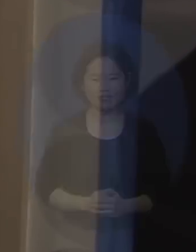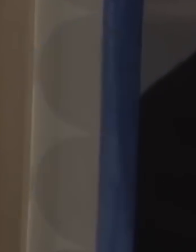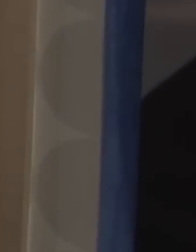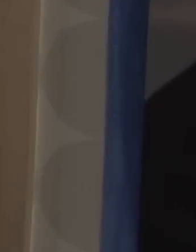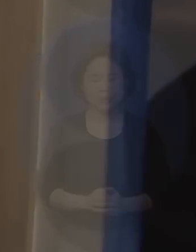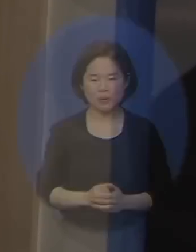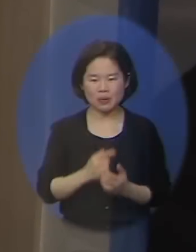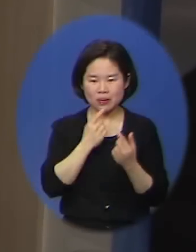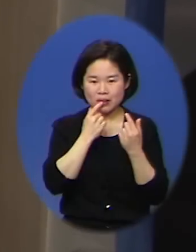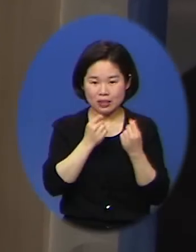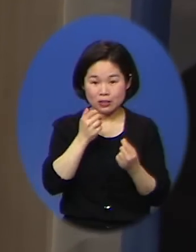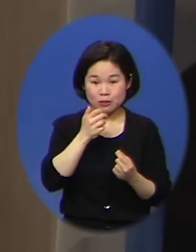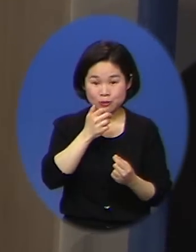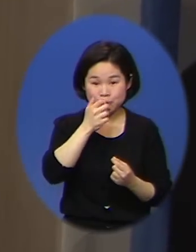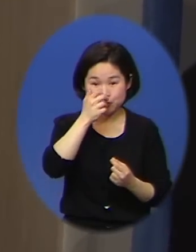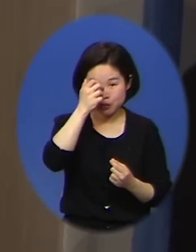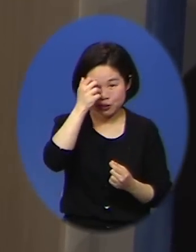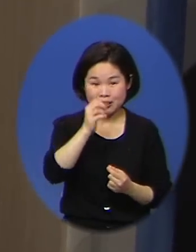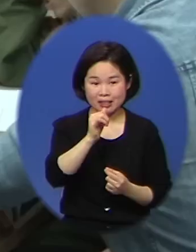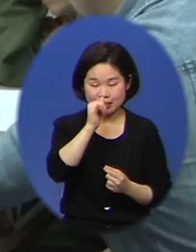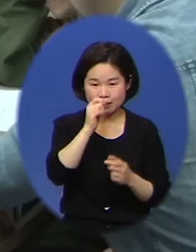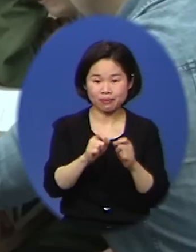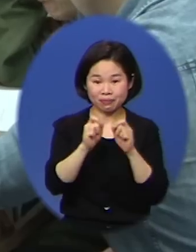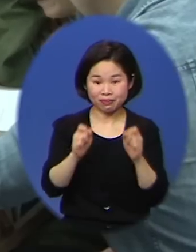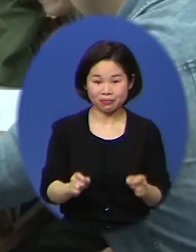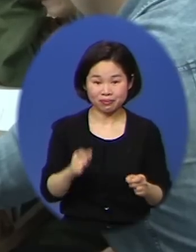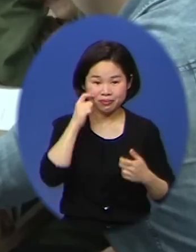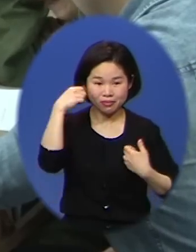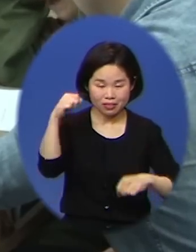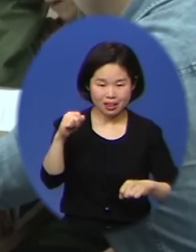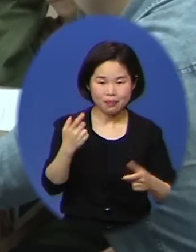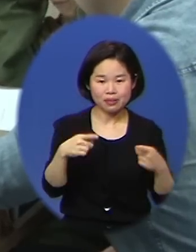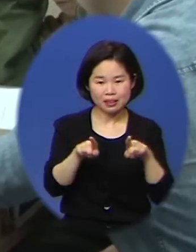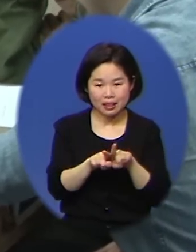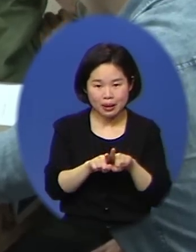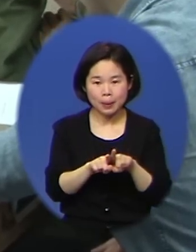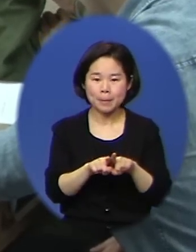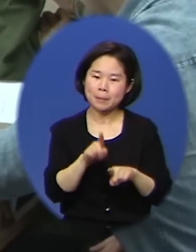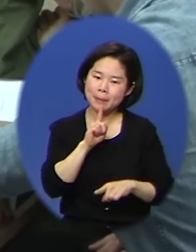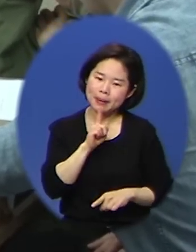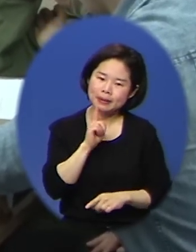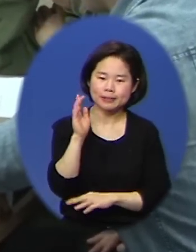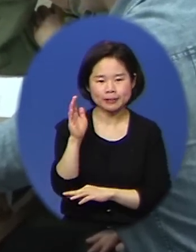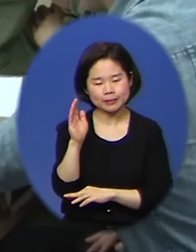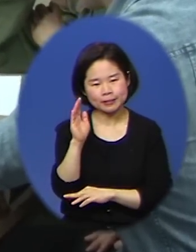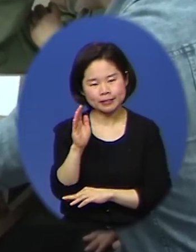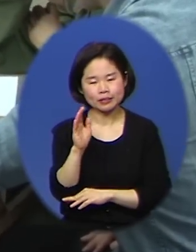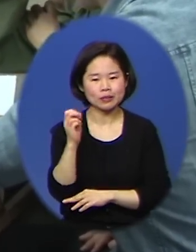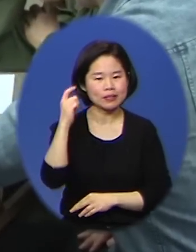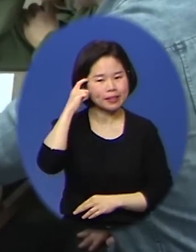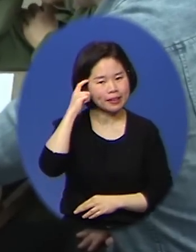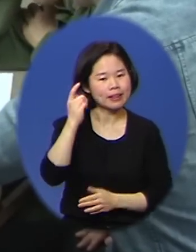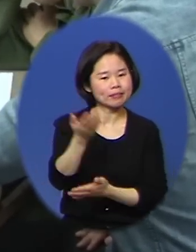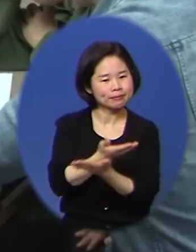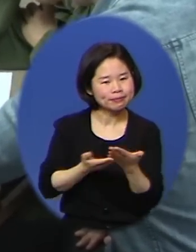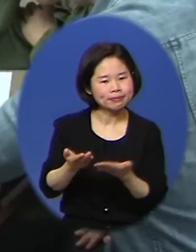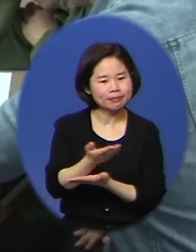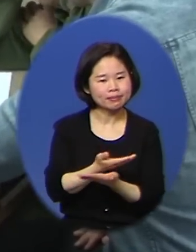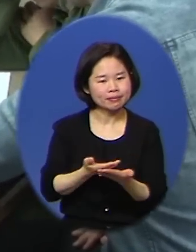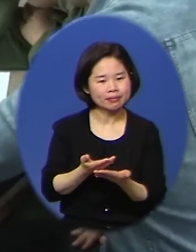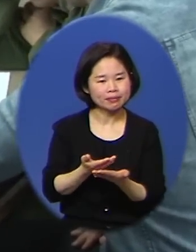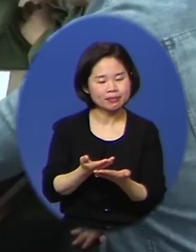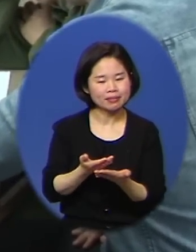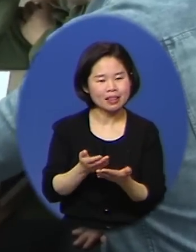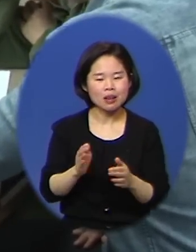같은 꿈을 꾸고 있는 동료 배우들과 대사를 맞추며 의견을 나누며 오늘도